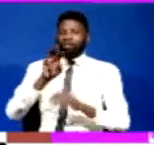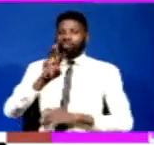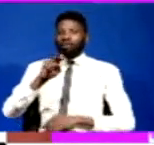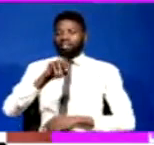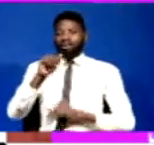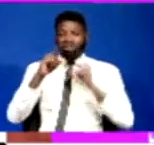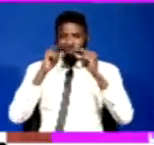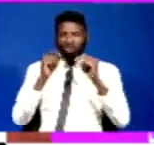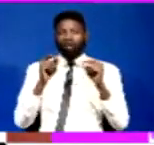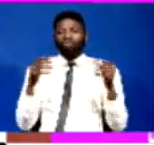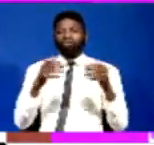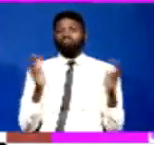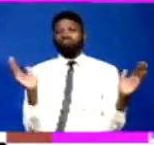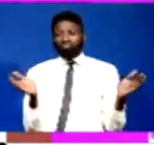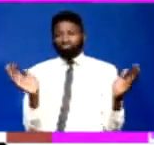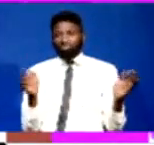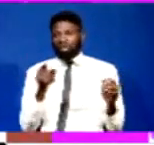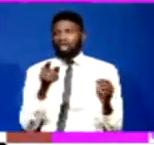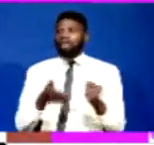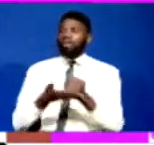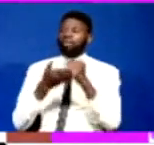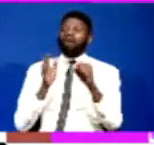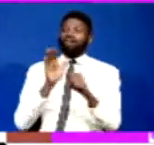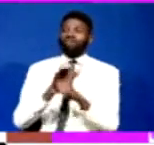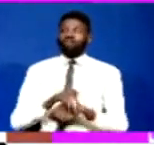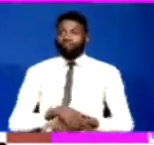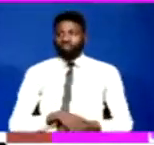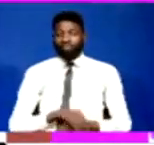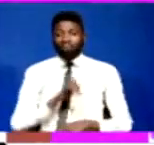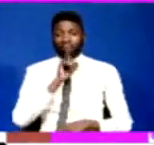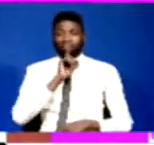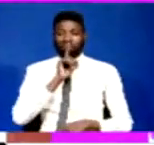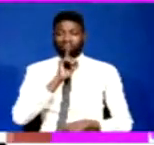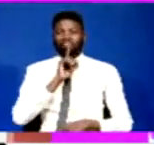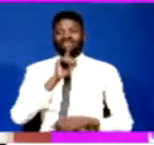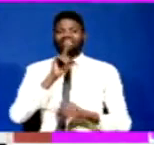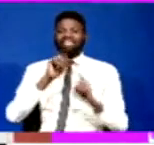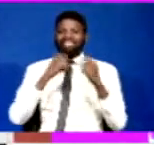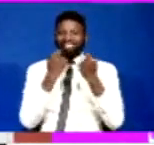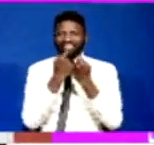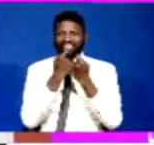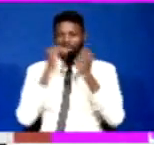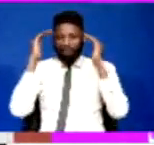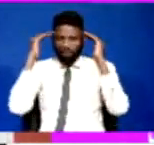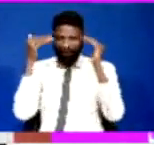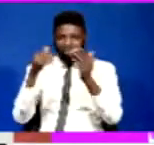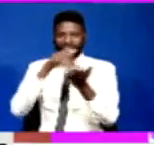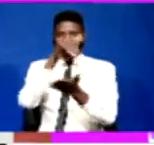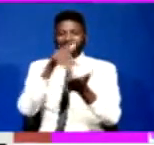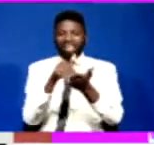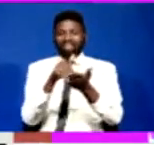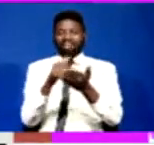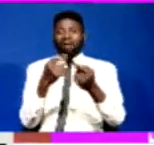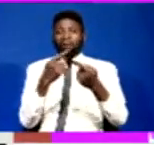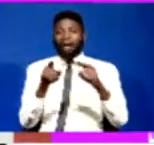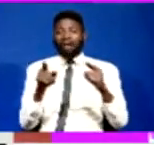mawinga. We spoke about before that teams block the center basically, and the entrance